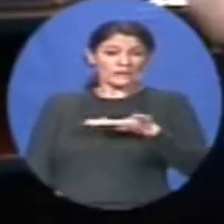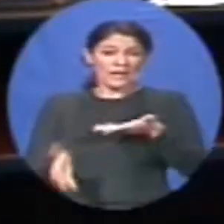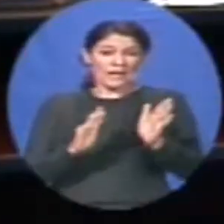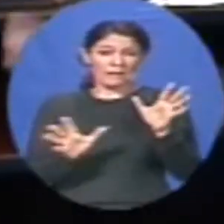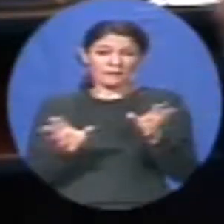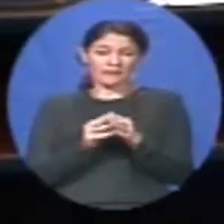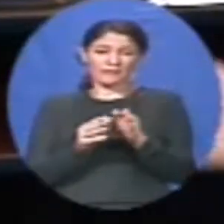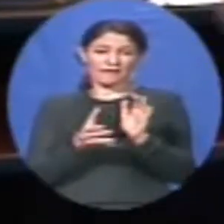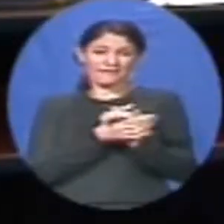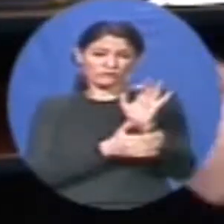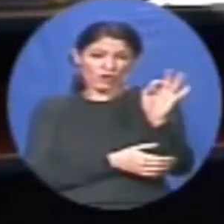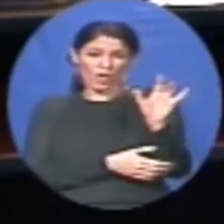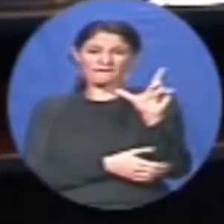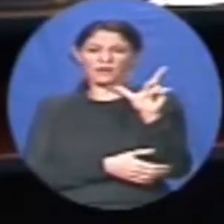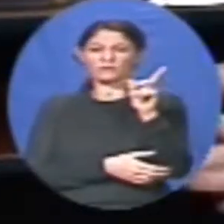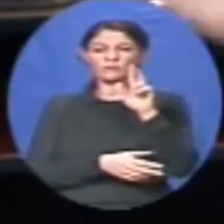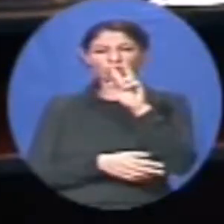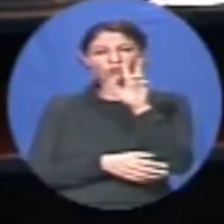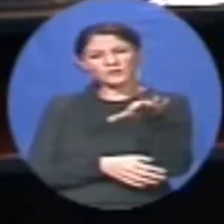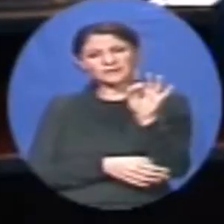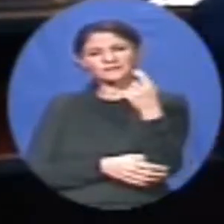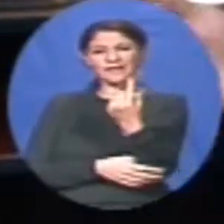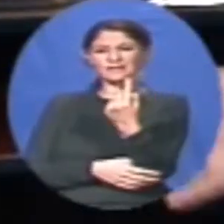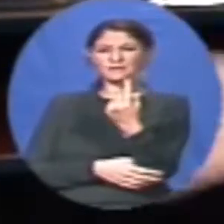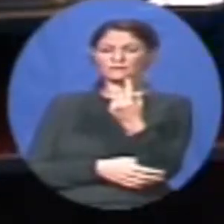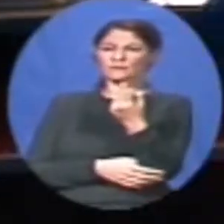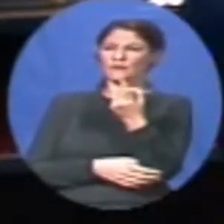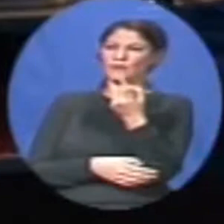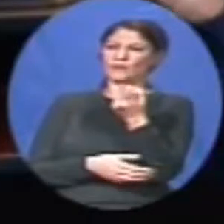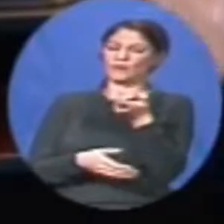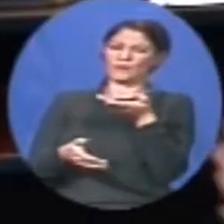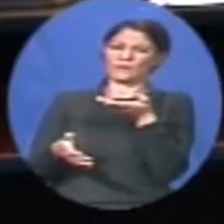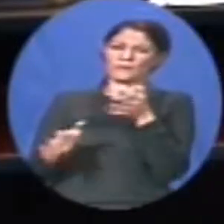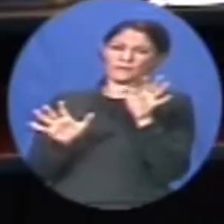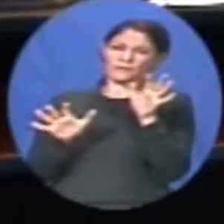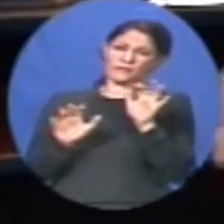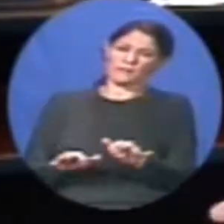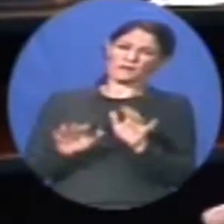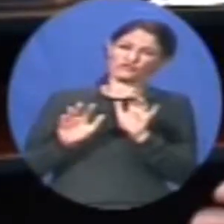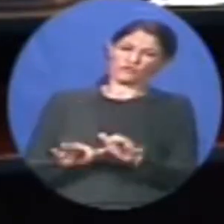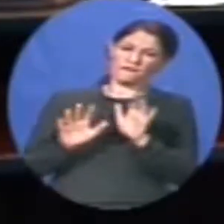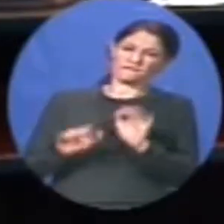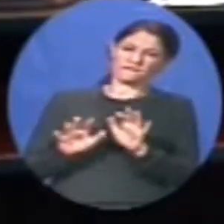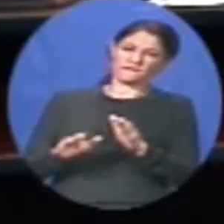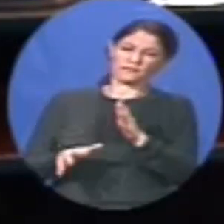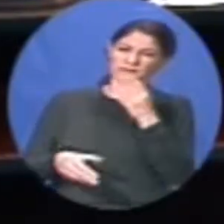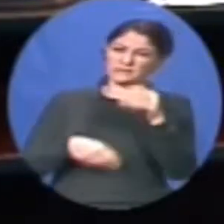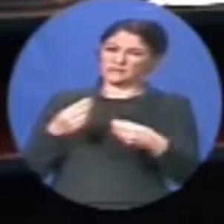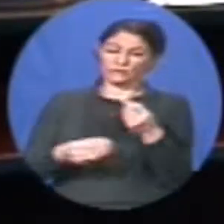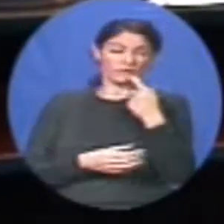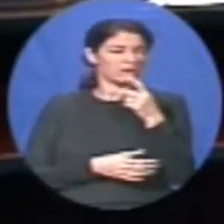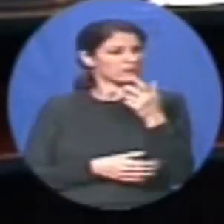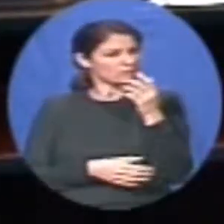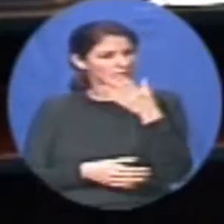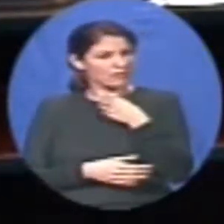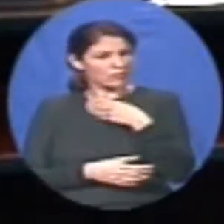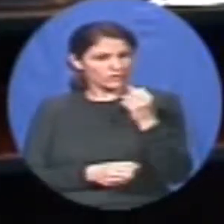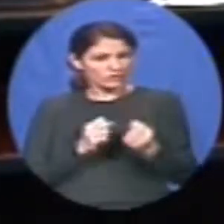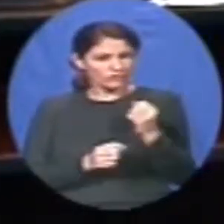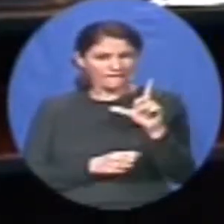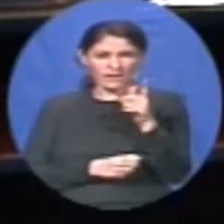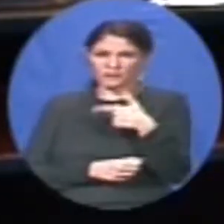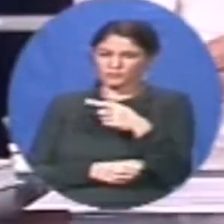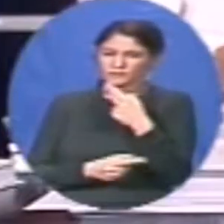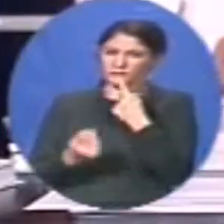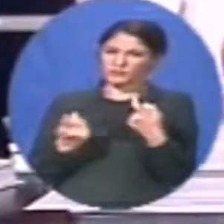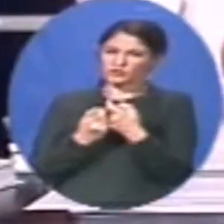חברים, אבל הוא מוצא את עצמו שוב ושוב במשחק, והוא לא הולך לבית ספר, מענישים אותו, אבל הוא חוזר לאותו דבר. טוב, זה התמכרות קשה, אבל התמכרות אחרת היא